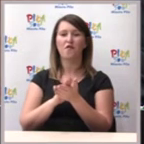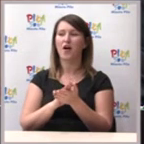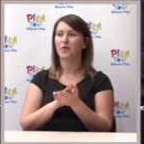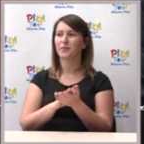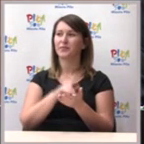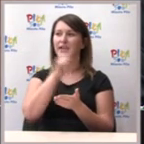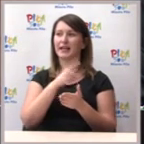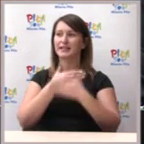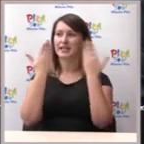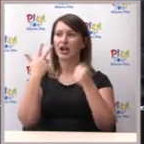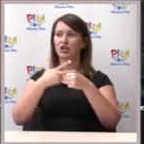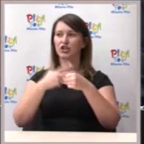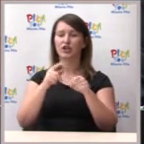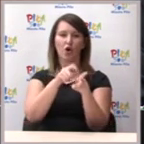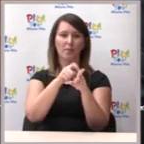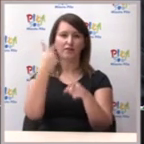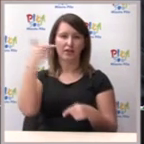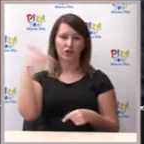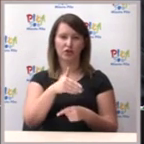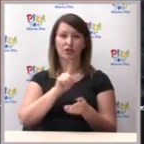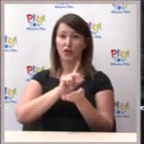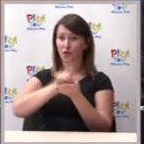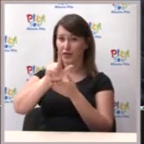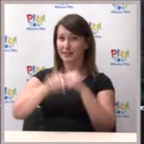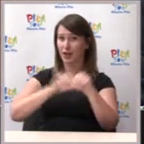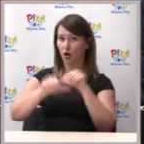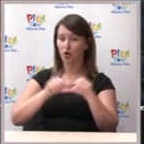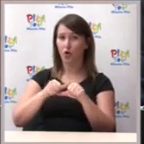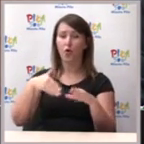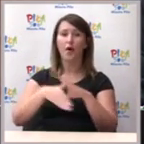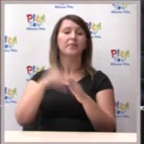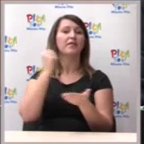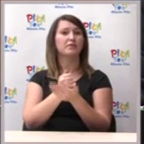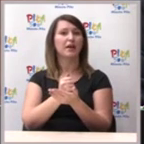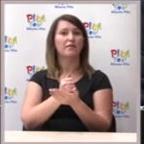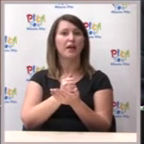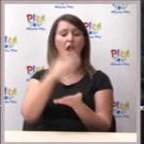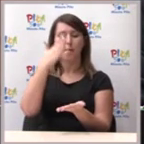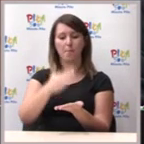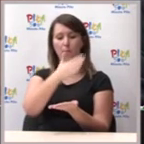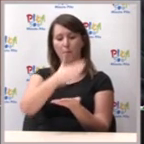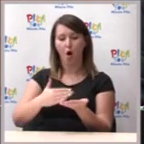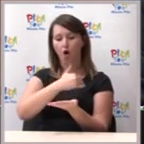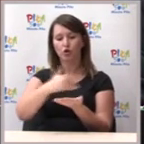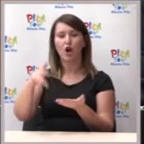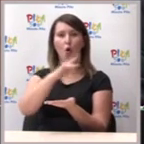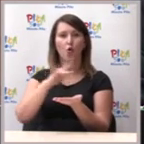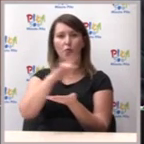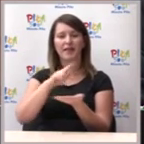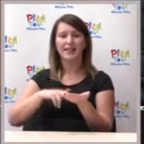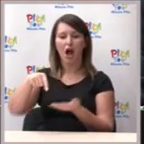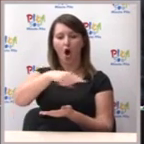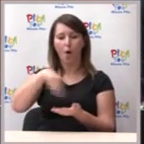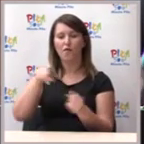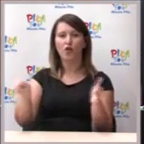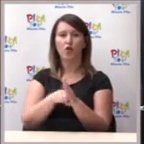25/327/12 Rady Miasta Piły z dnia 30 października 2012 w sprawie podziału gminy Piła na stałe obwody głosowania, ustalenia